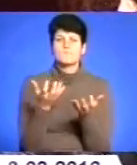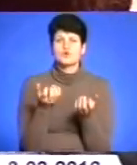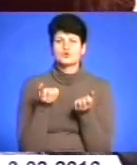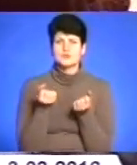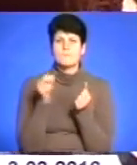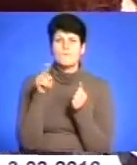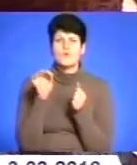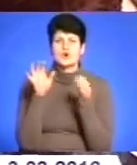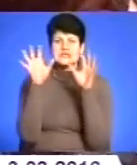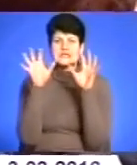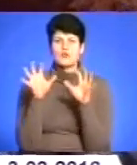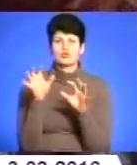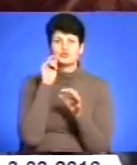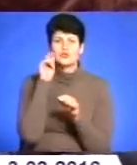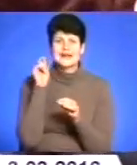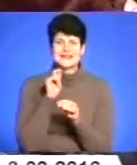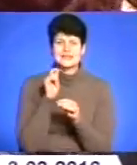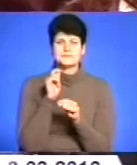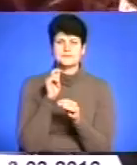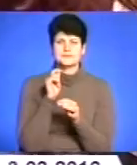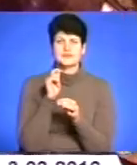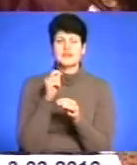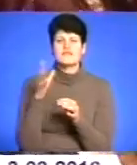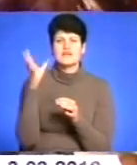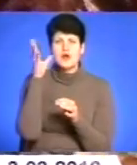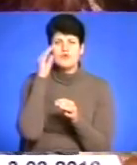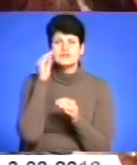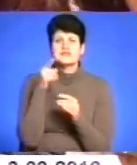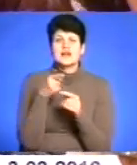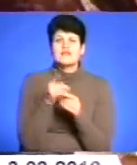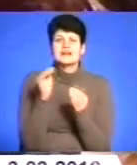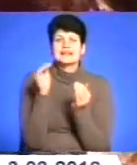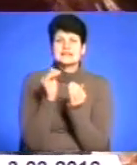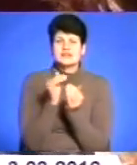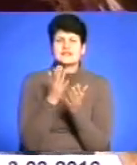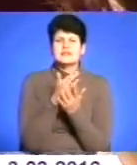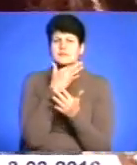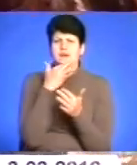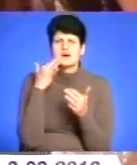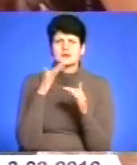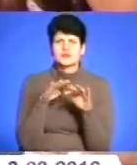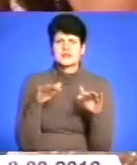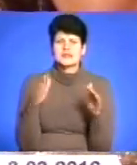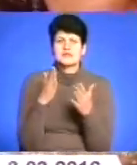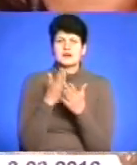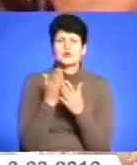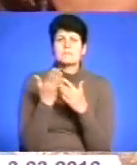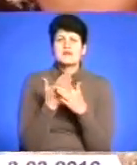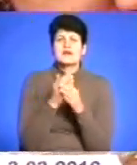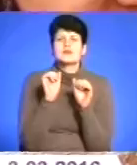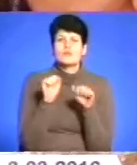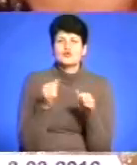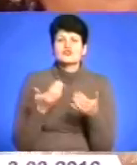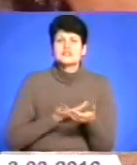по закону України. І враховуючи, яка вона низька. В нас є безліч дітей, які мають пільги. Як вони можуть прожити на таку